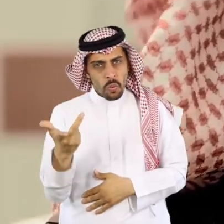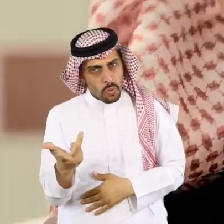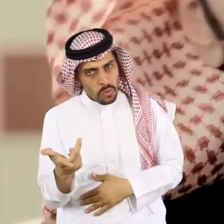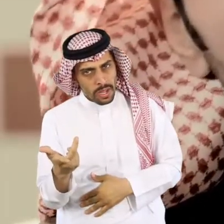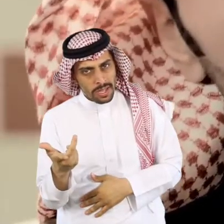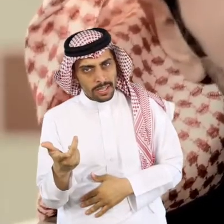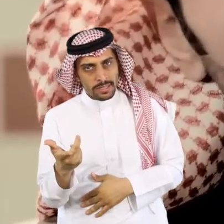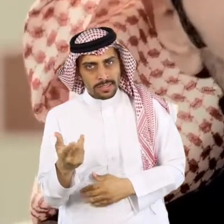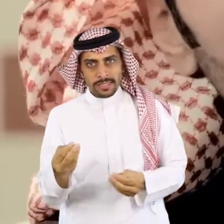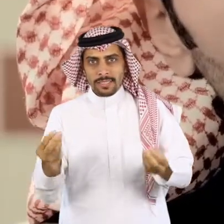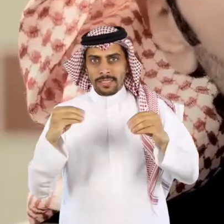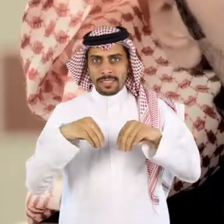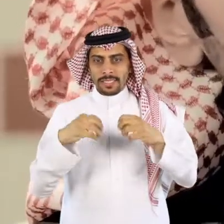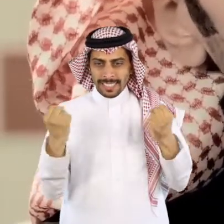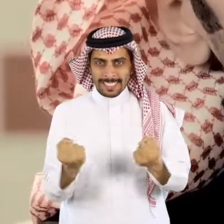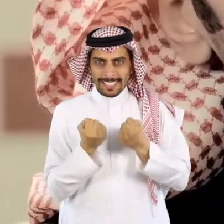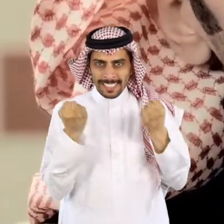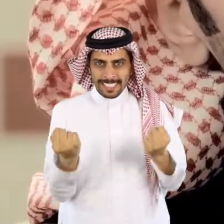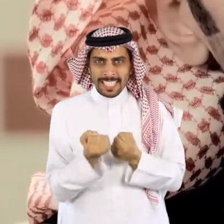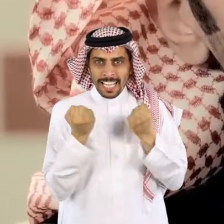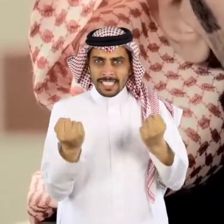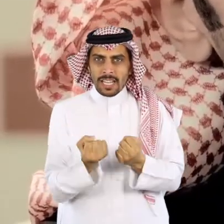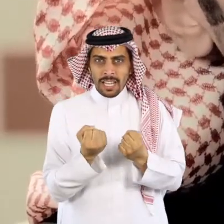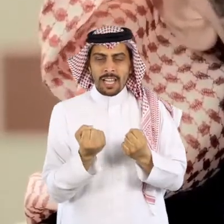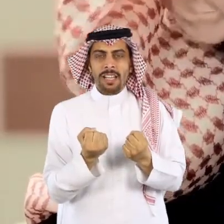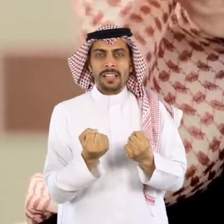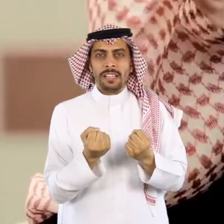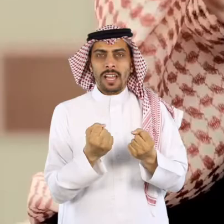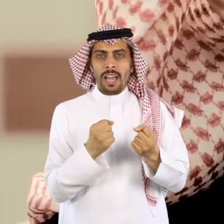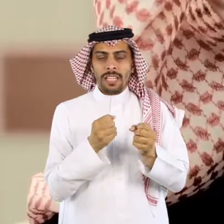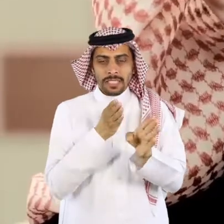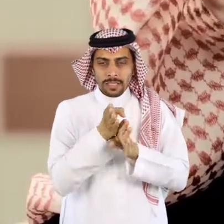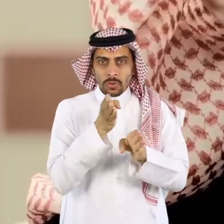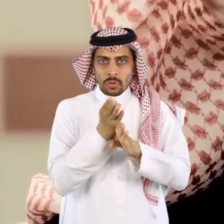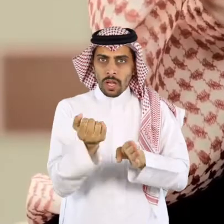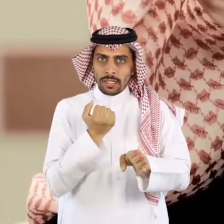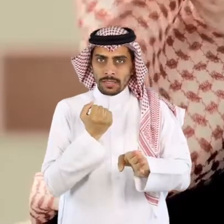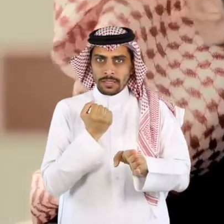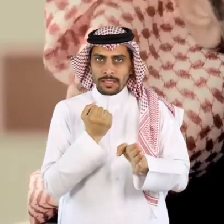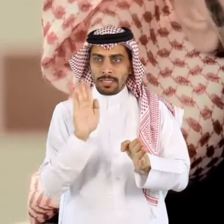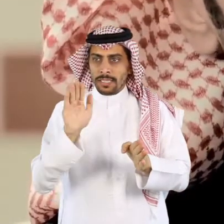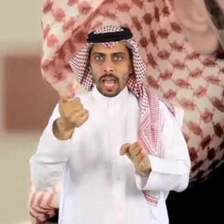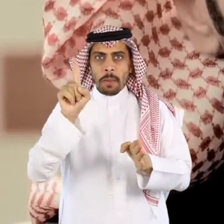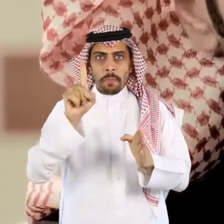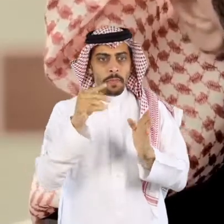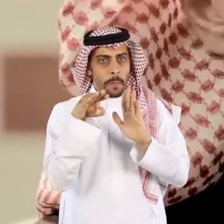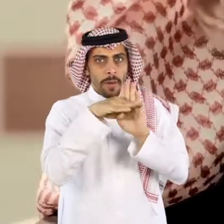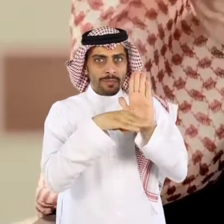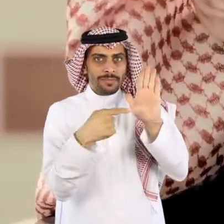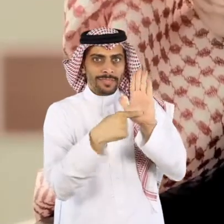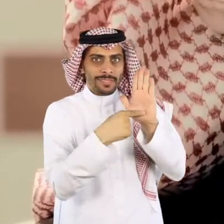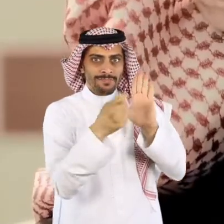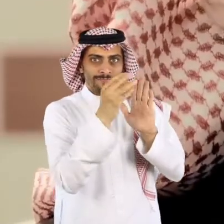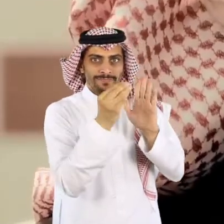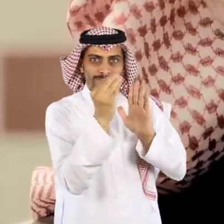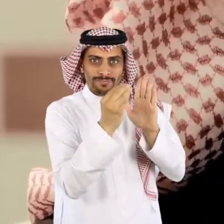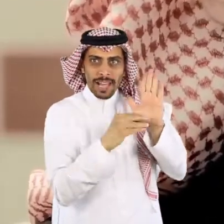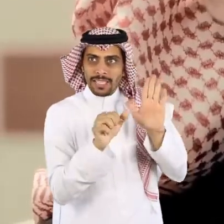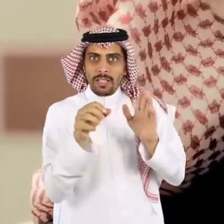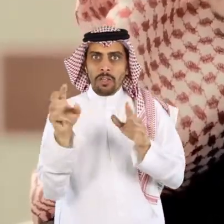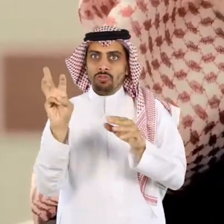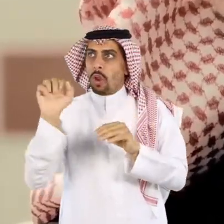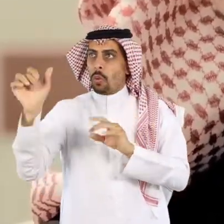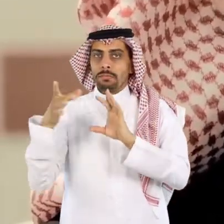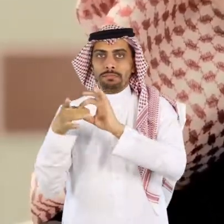يا أما أني أخذ سيرتيفيكت في اللي هي SAP، نفس الريسورس بلانينج اللي